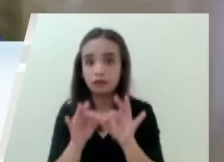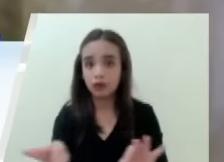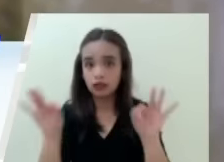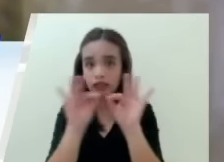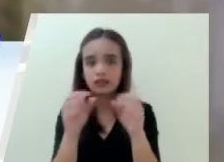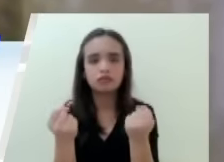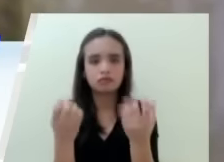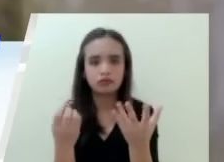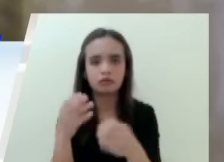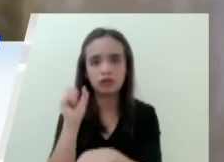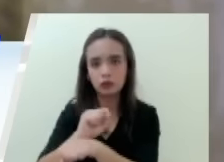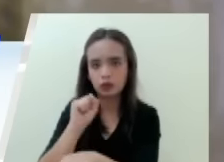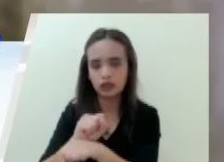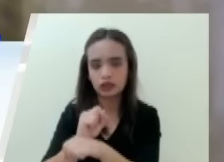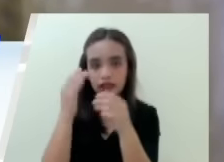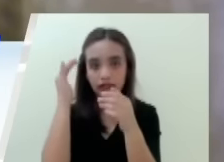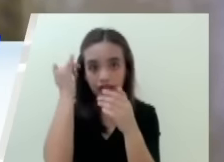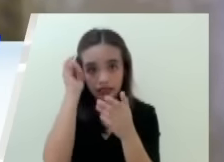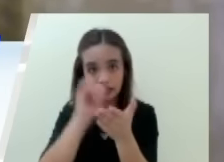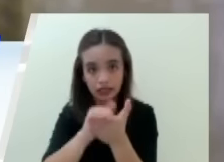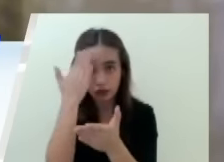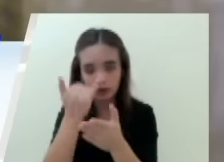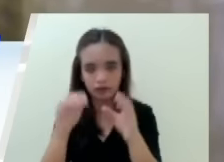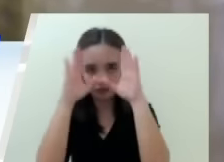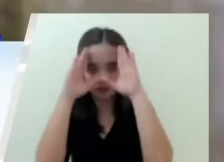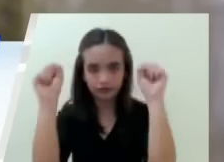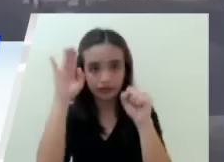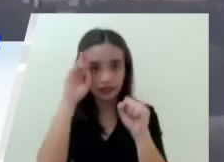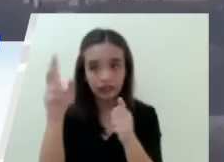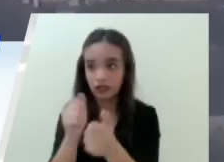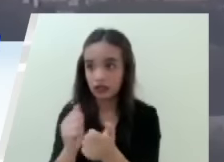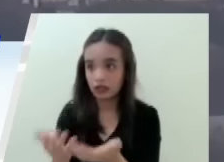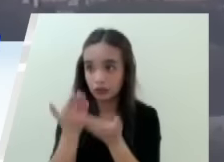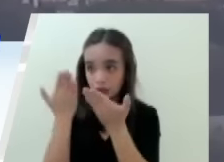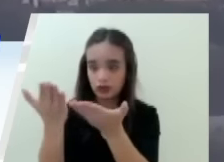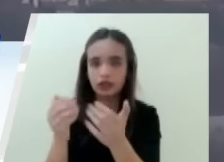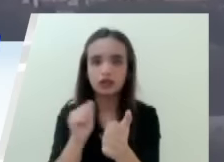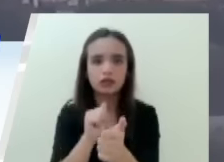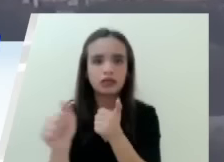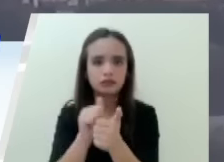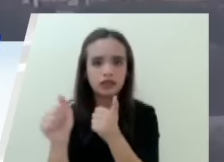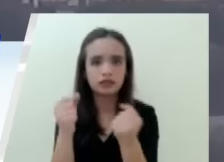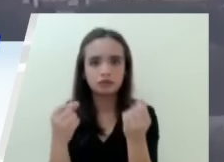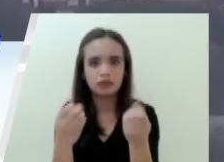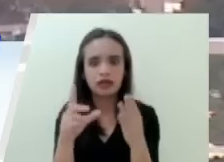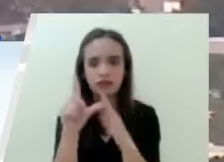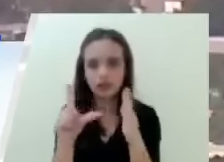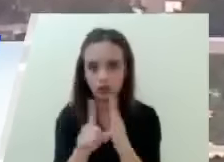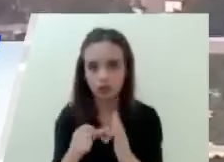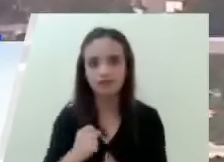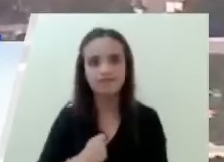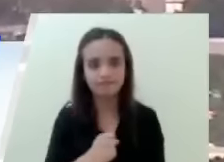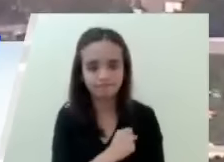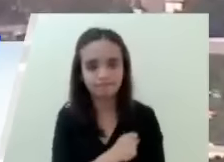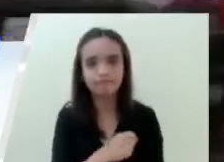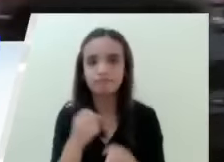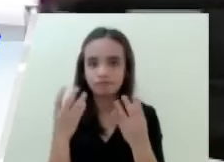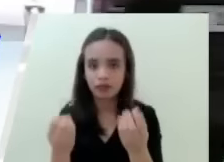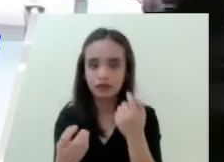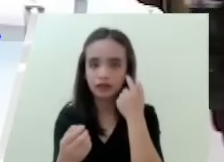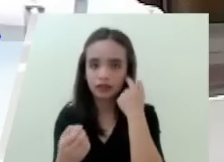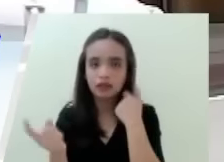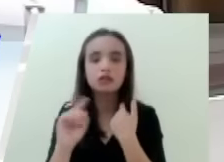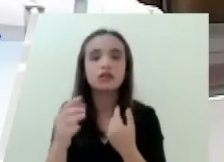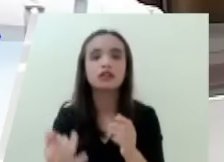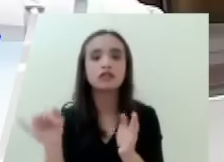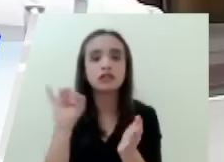Pangulo sa Kongreso ay ang pagpasa ng mga batas para maparami yan. Marami rin naman ang malilikhang trabaho ang mga investment na pumapasok sa bansa.